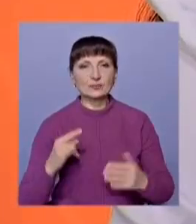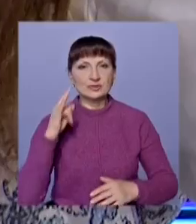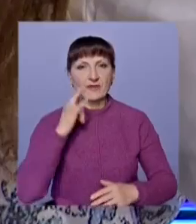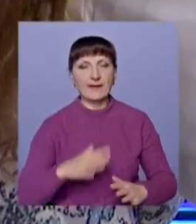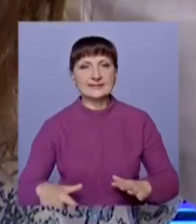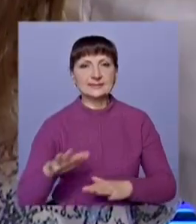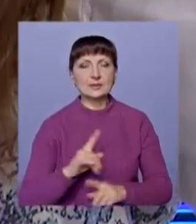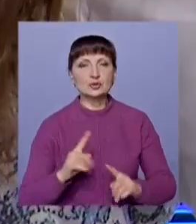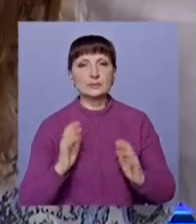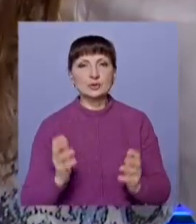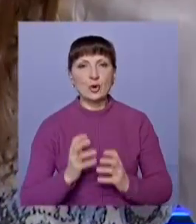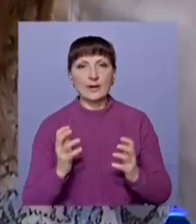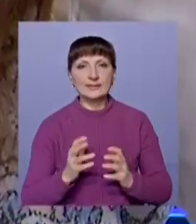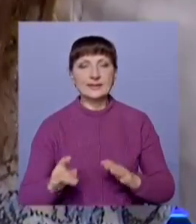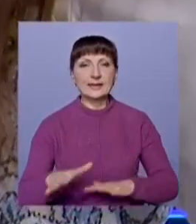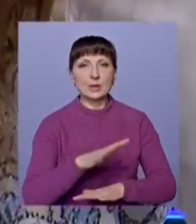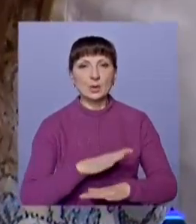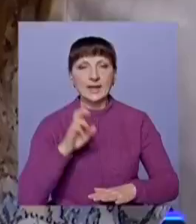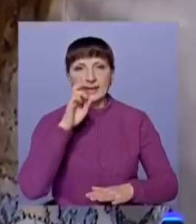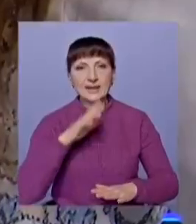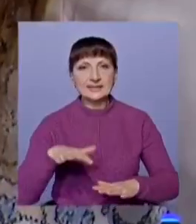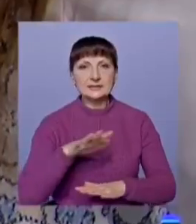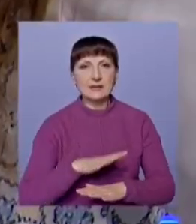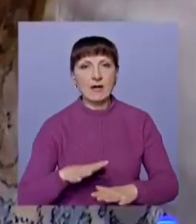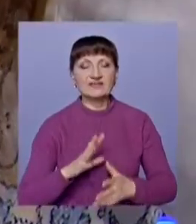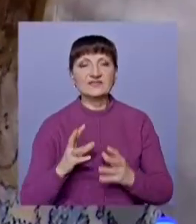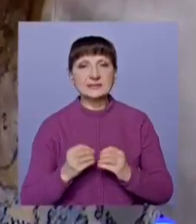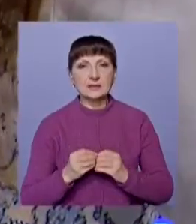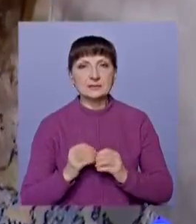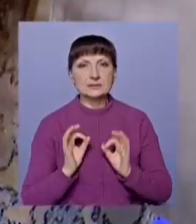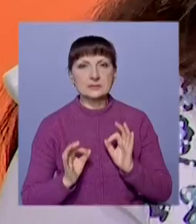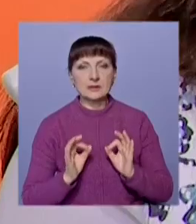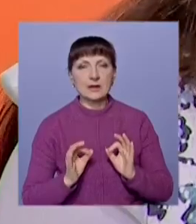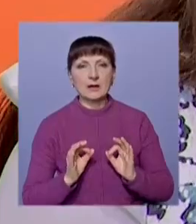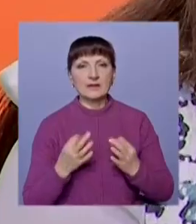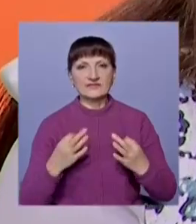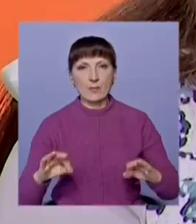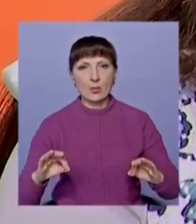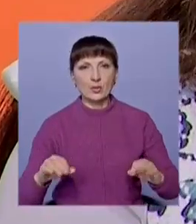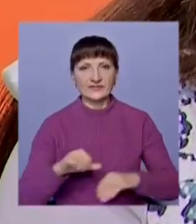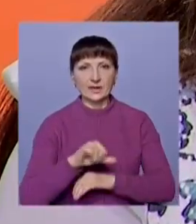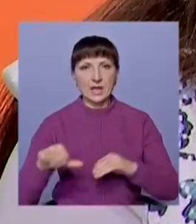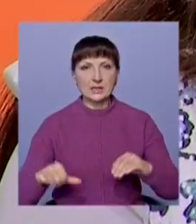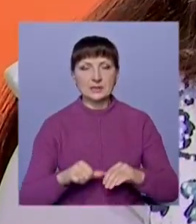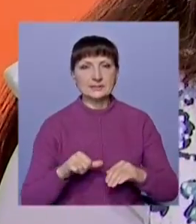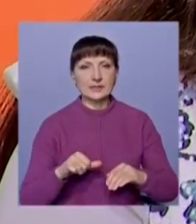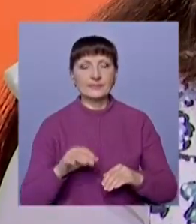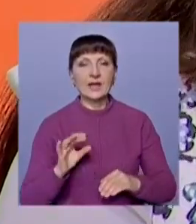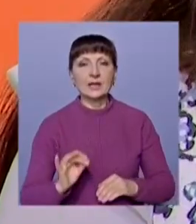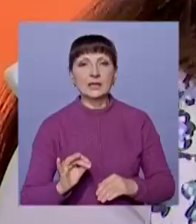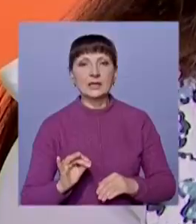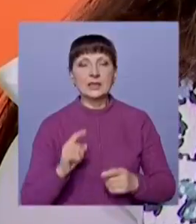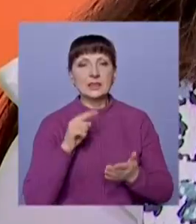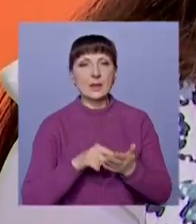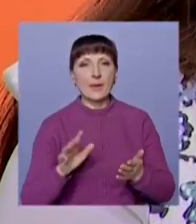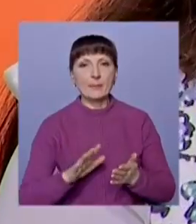Казахстана, для того, чтобы сохранить и регион, и страну в целостности, в суверенитете, и не